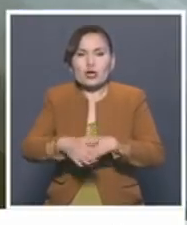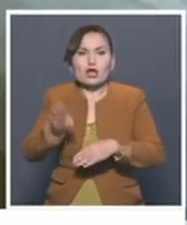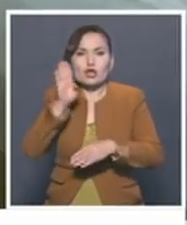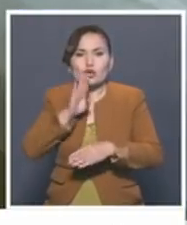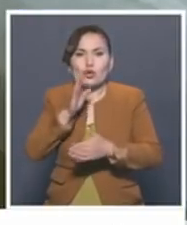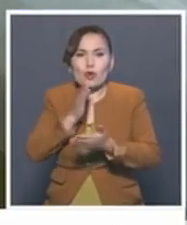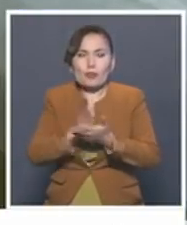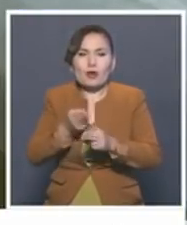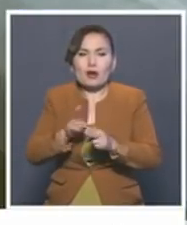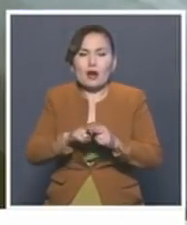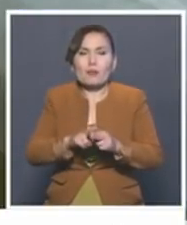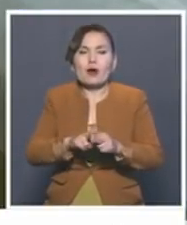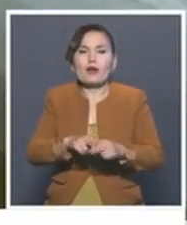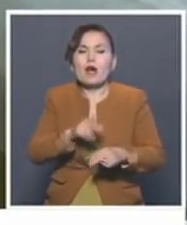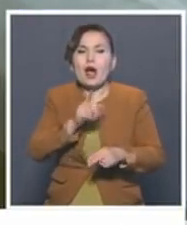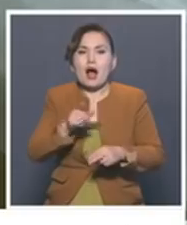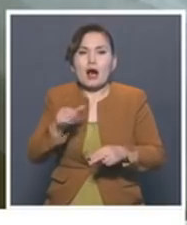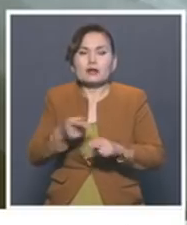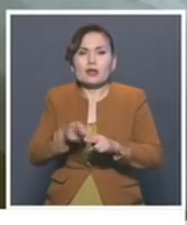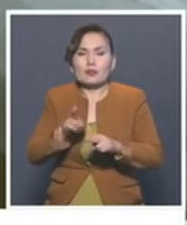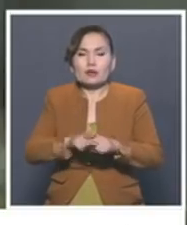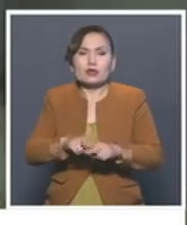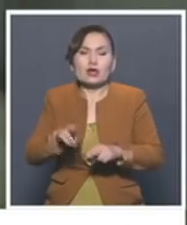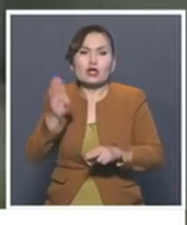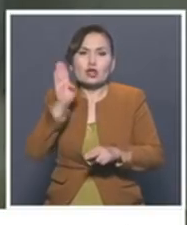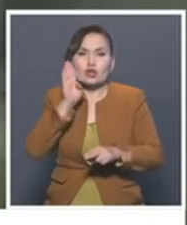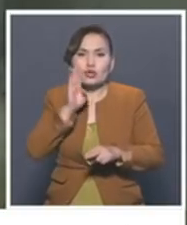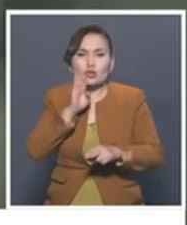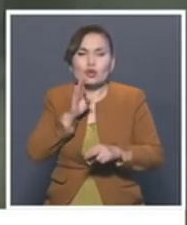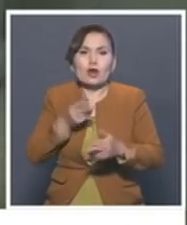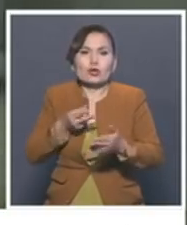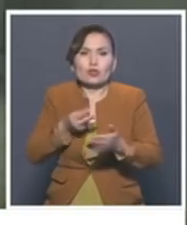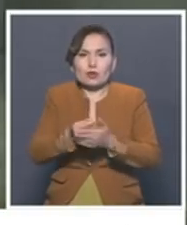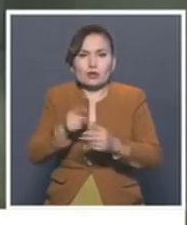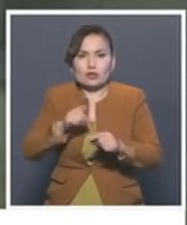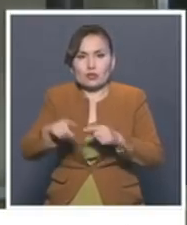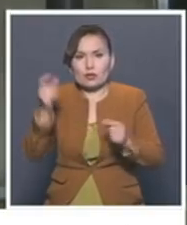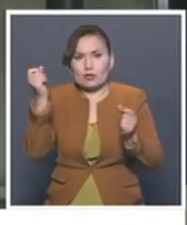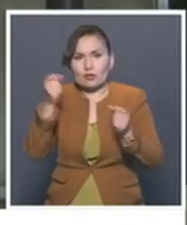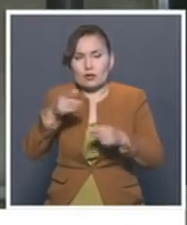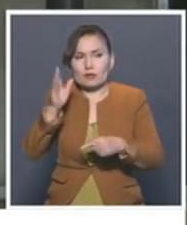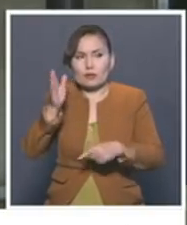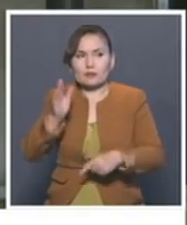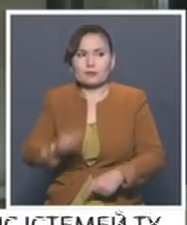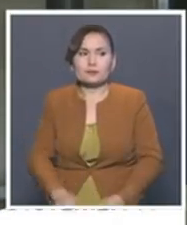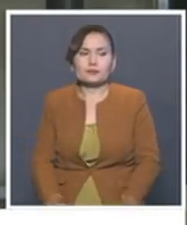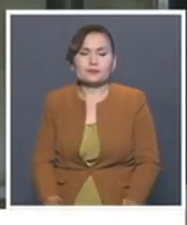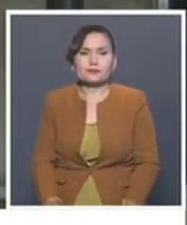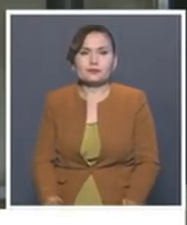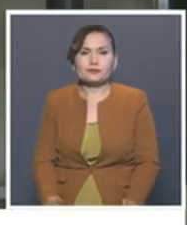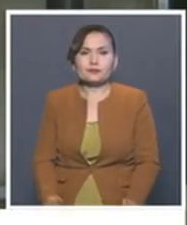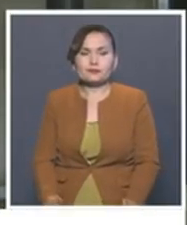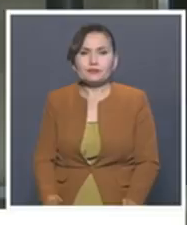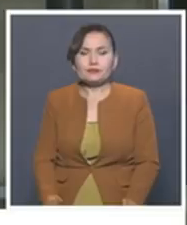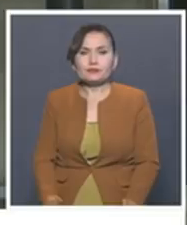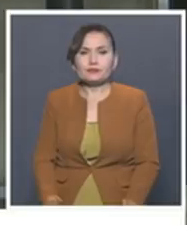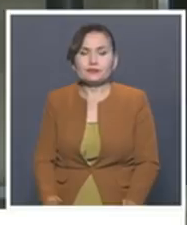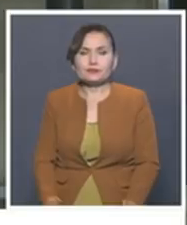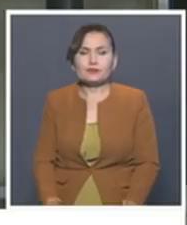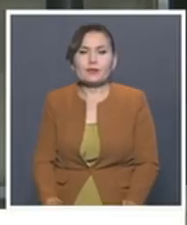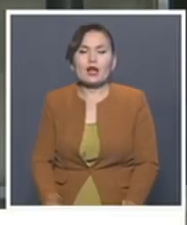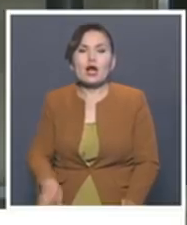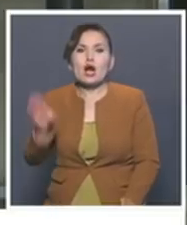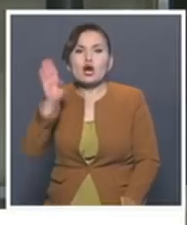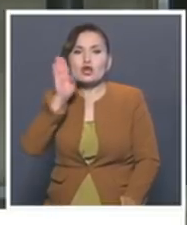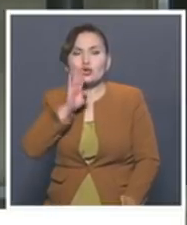енді тұрғындардың ауысу үшін қанша теңге төлейді. Белгілі болмақ. Стоимость кубометра воды у нас еще нет тарифа.